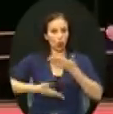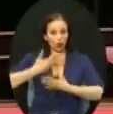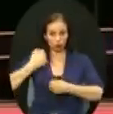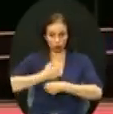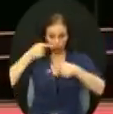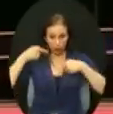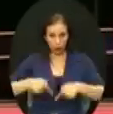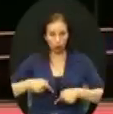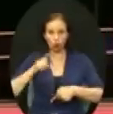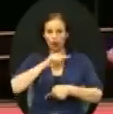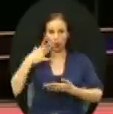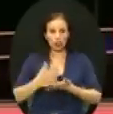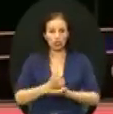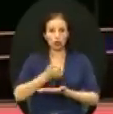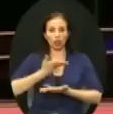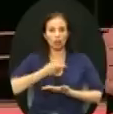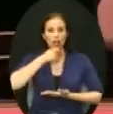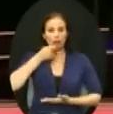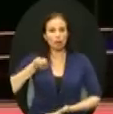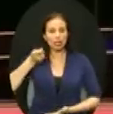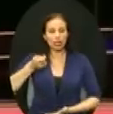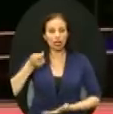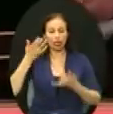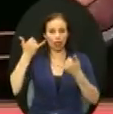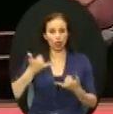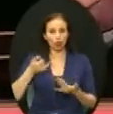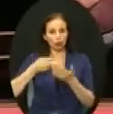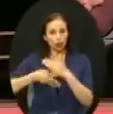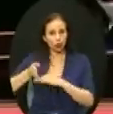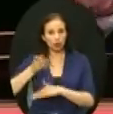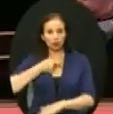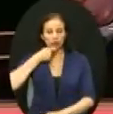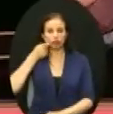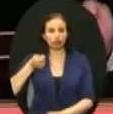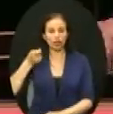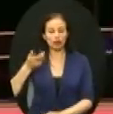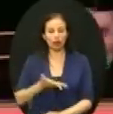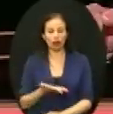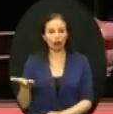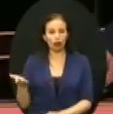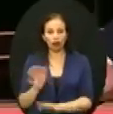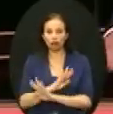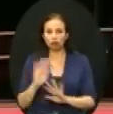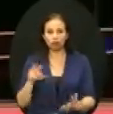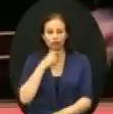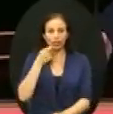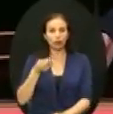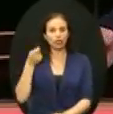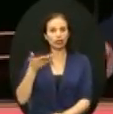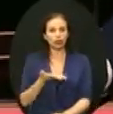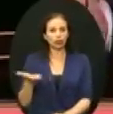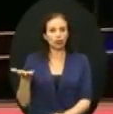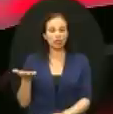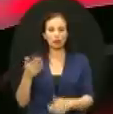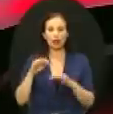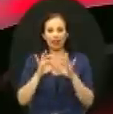שילמו פרמס ולא הצליחו לצבור פנסיה. היום הם יוצאים לפנסיה, לגיל הפרישה, בלי פנסיות, מגיעים לקו